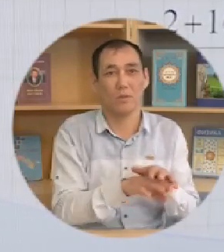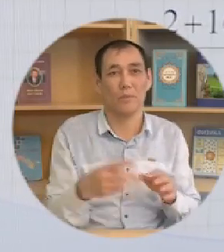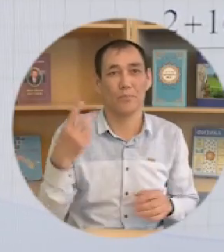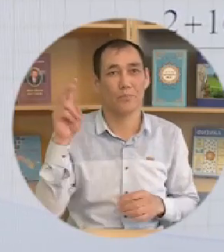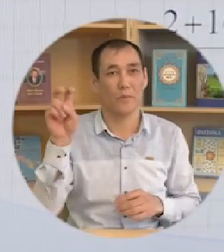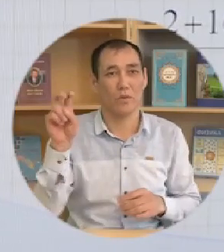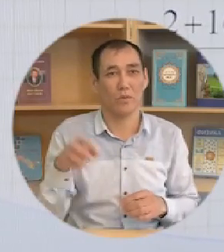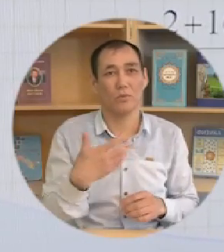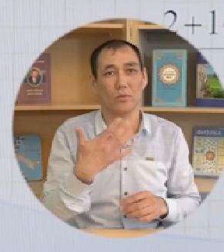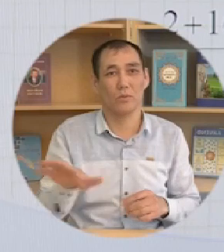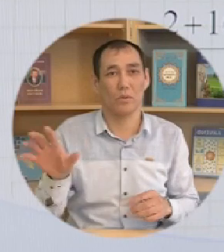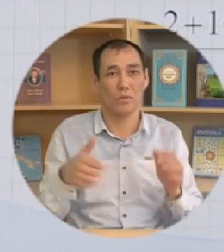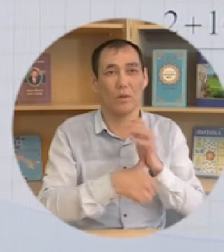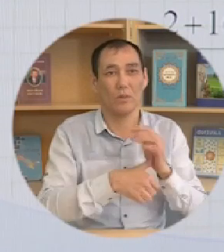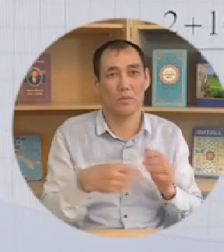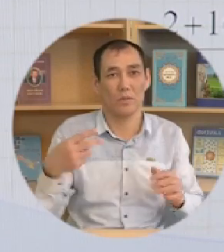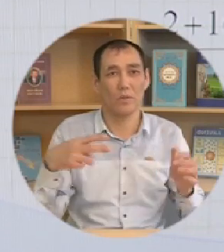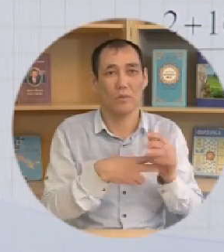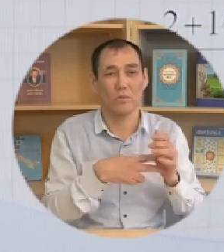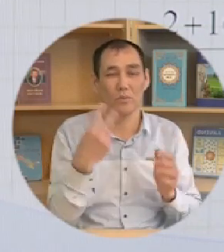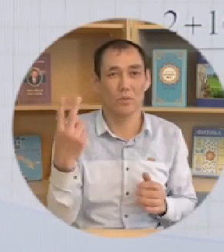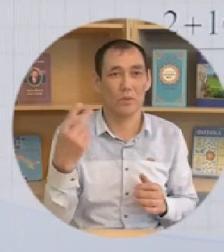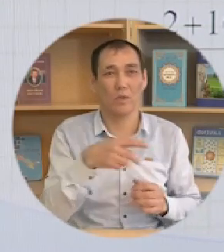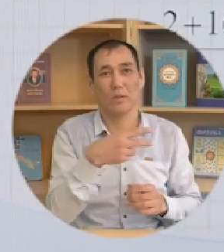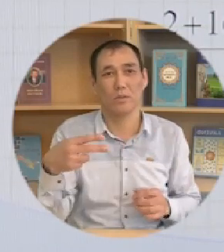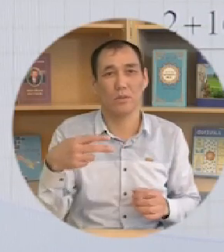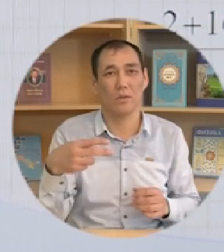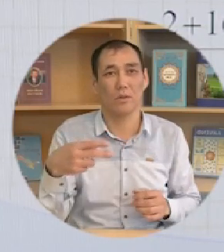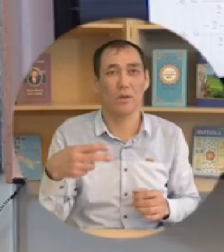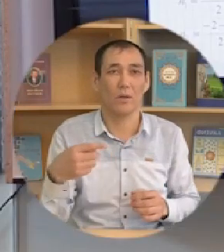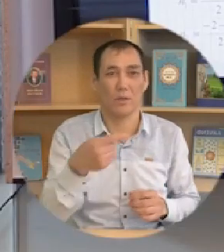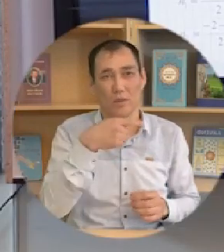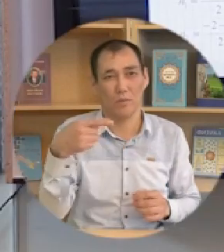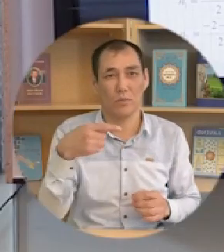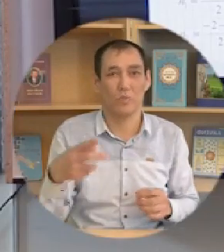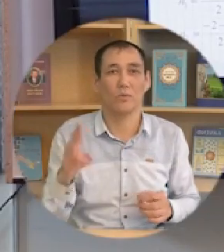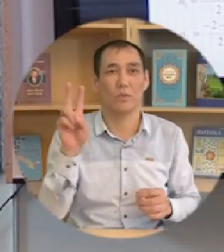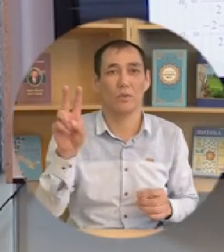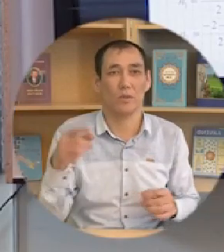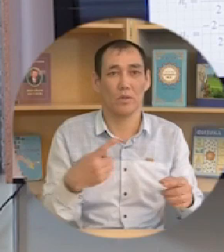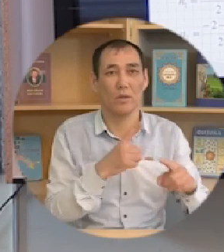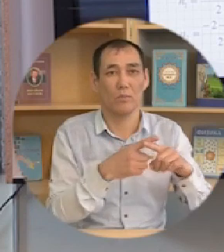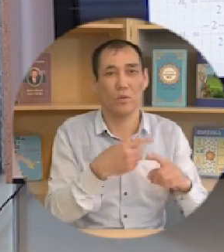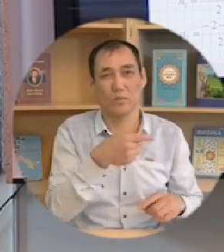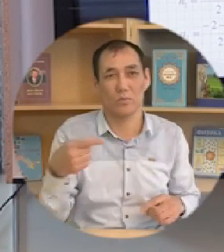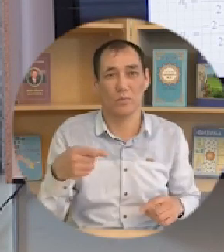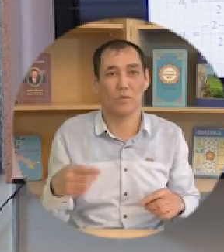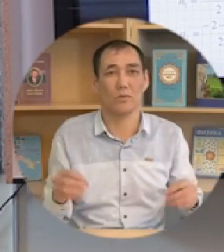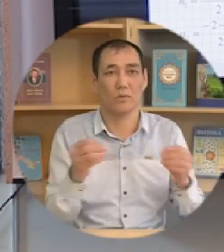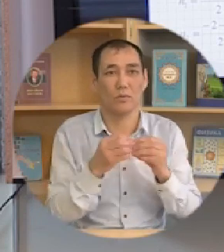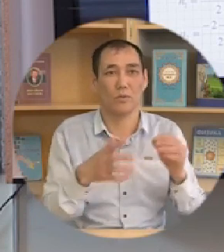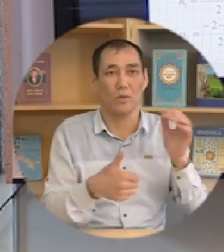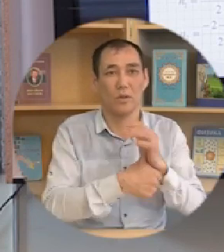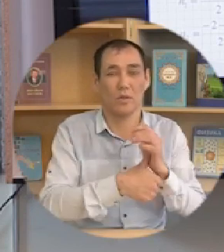астында 256 бөлінген 2. Тең, минус 2, қосу